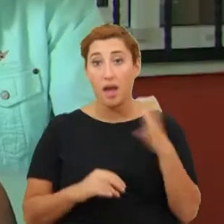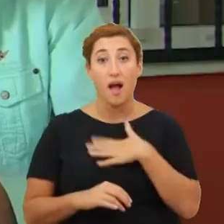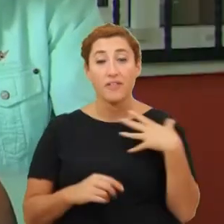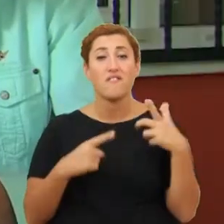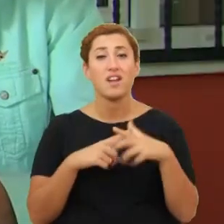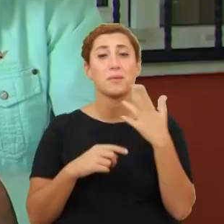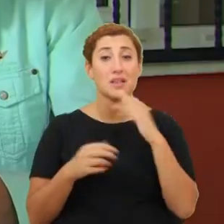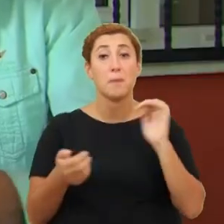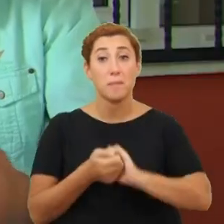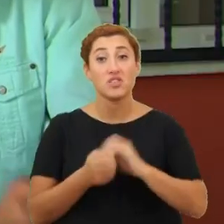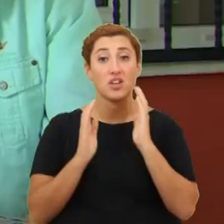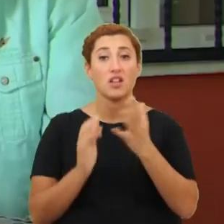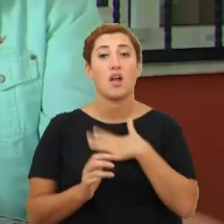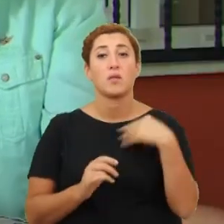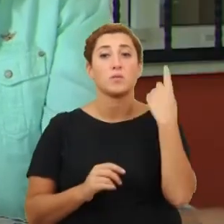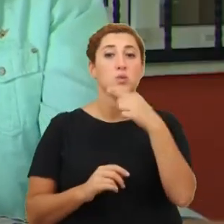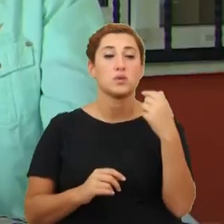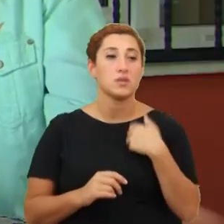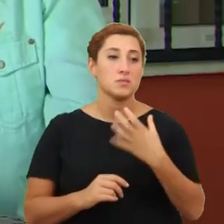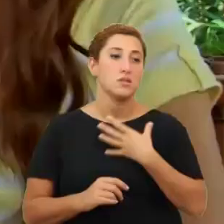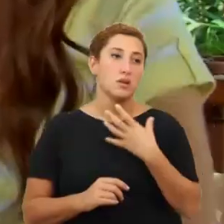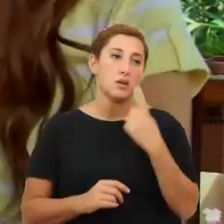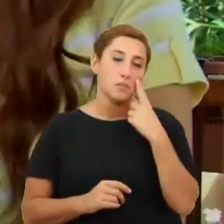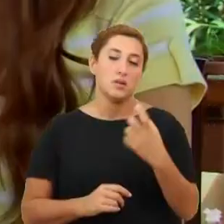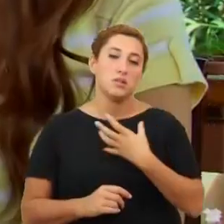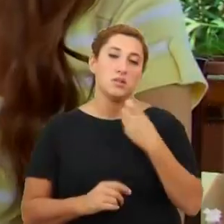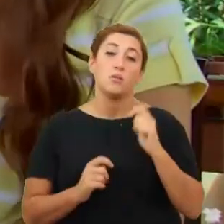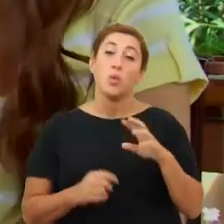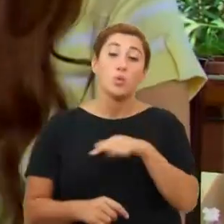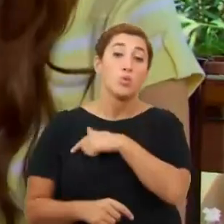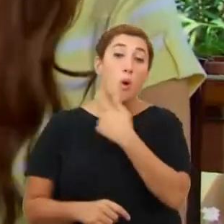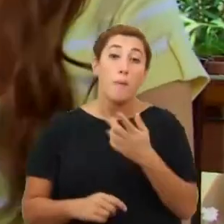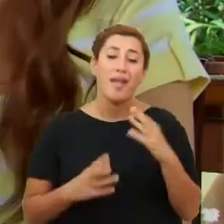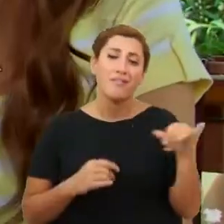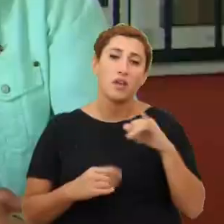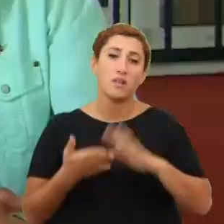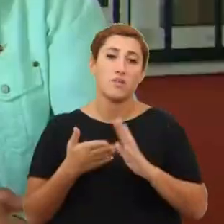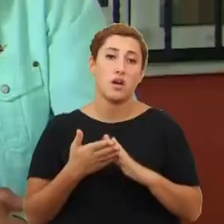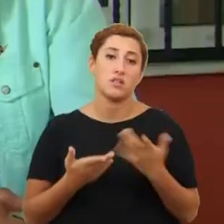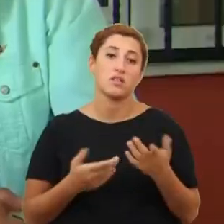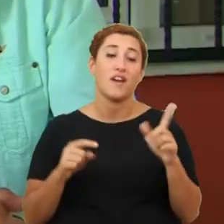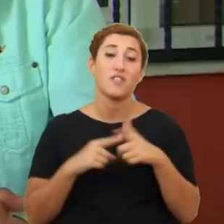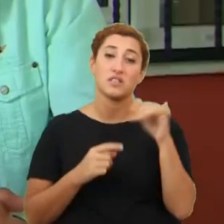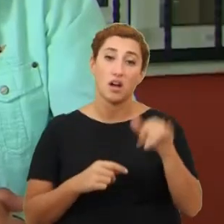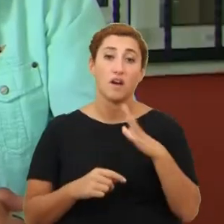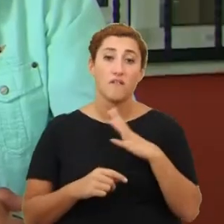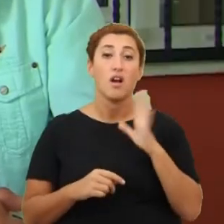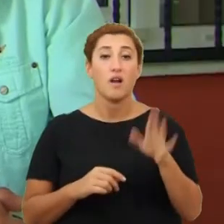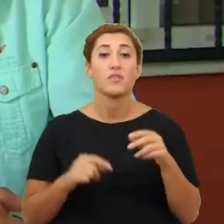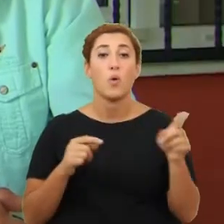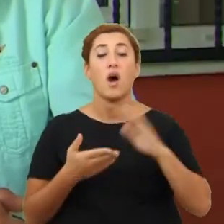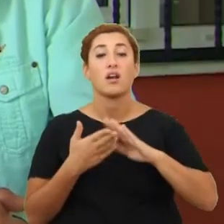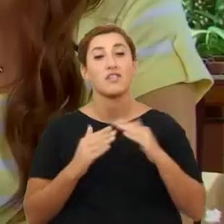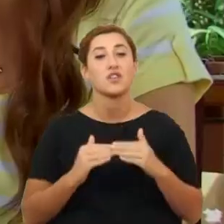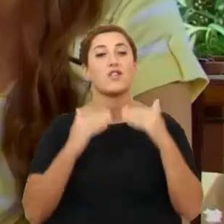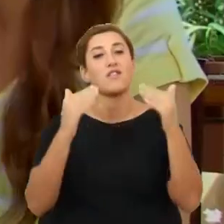annemle Fatma teyze barışana kadar annemin suratını biz çekeceğiz yine. Ama çok normal Burhan yani, en yakın arkadaşı. Ya Filiz haklı hayatım. Hatta onlar